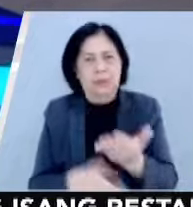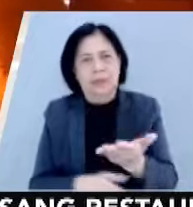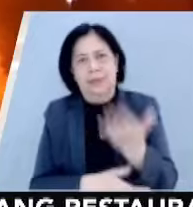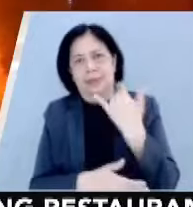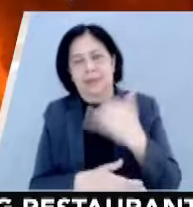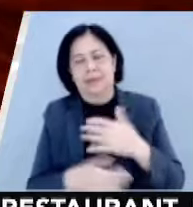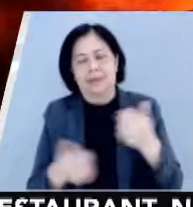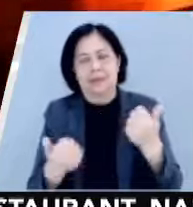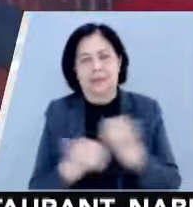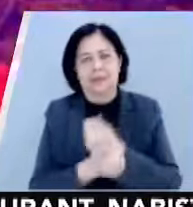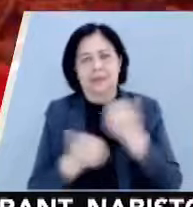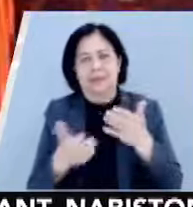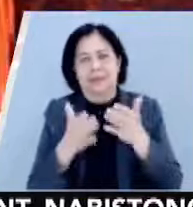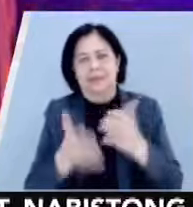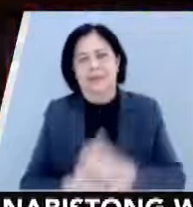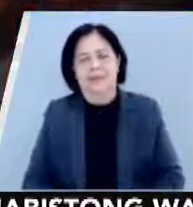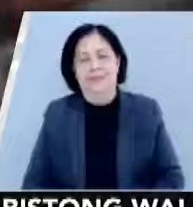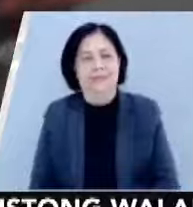game!